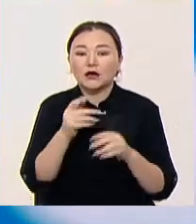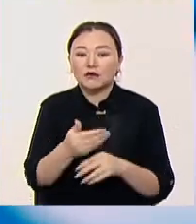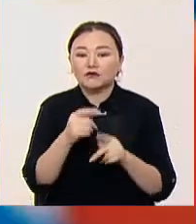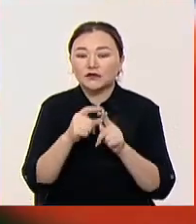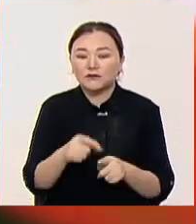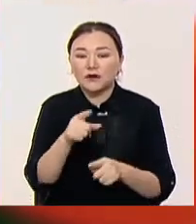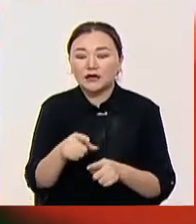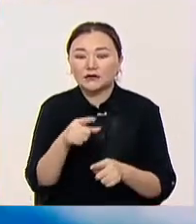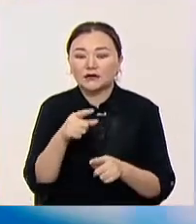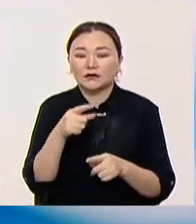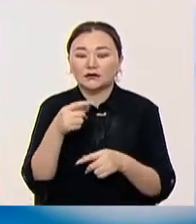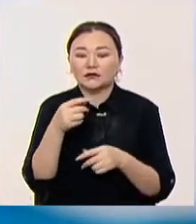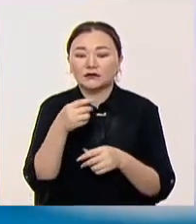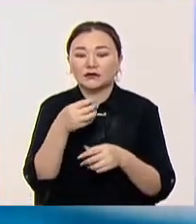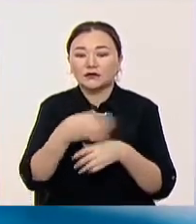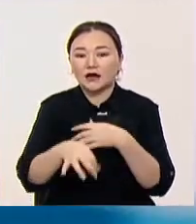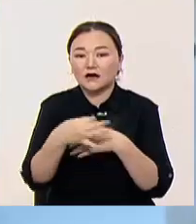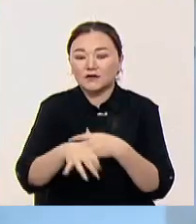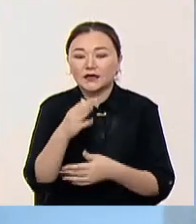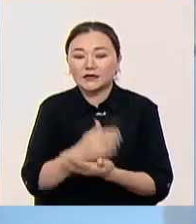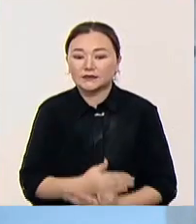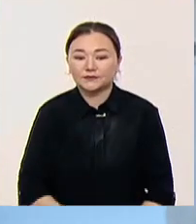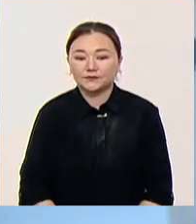она подвергается травле.